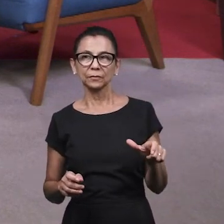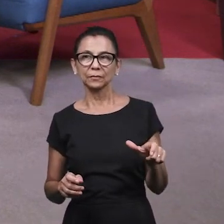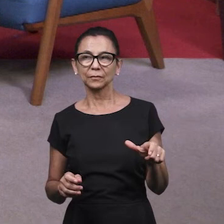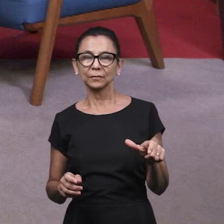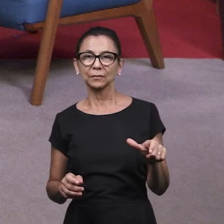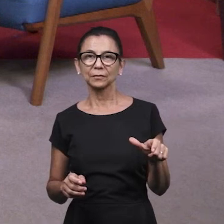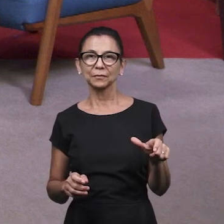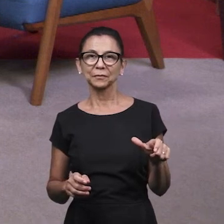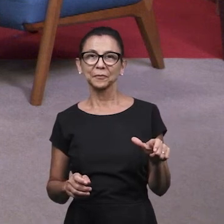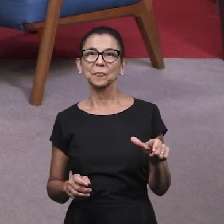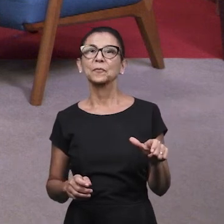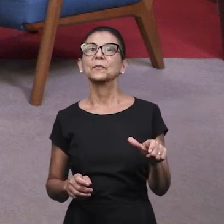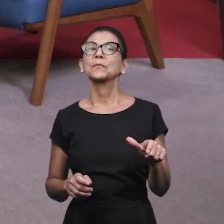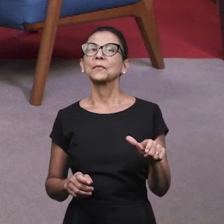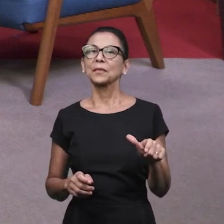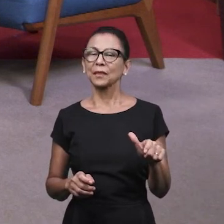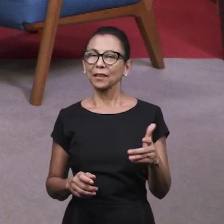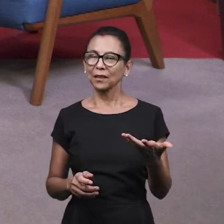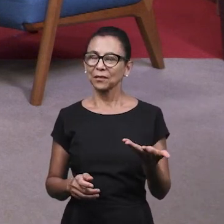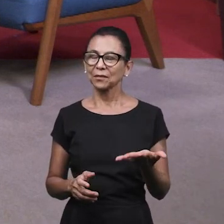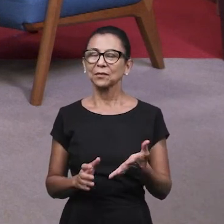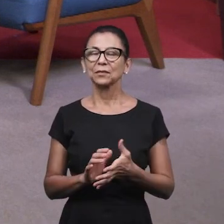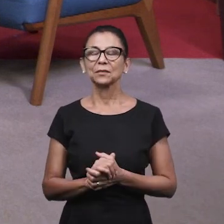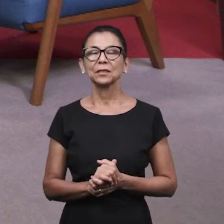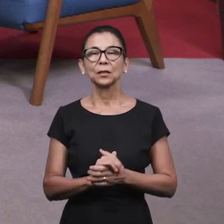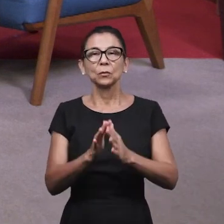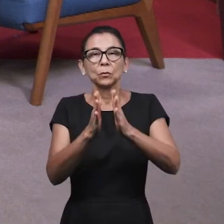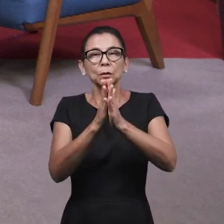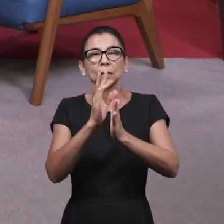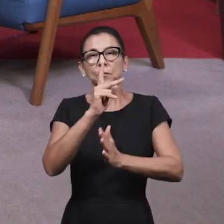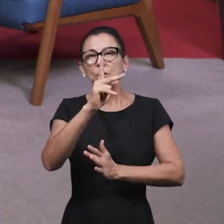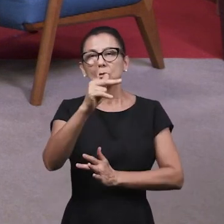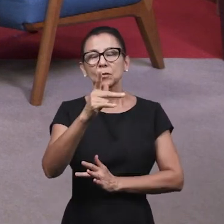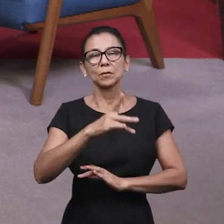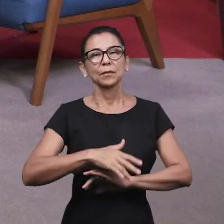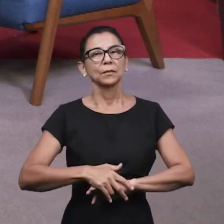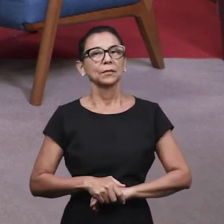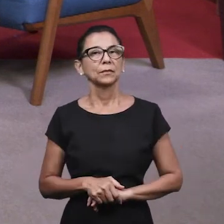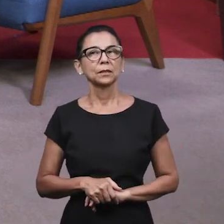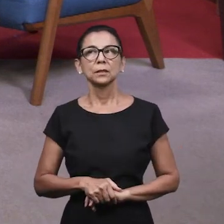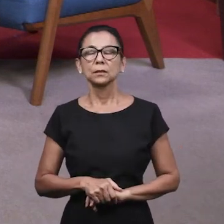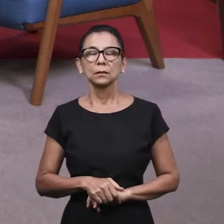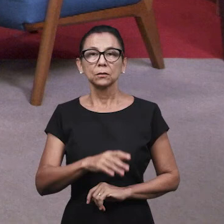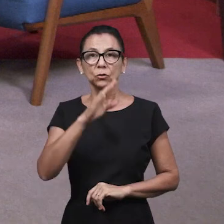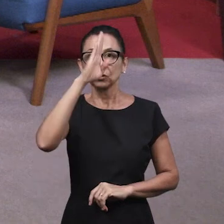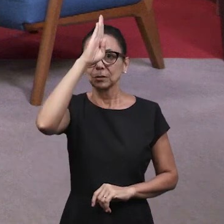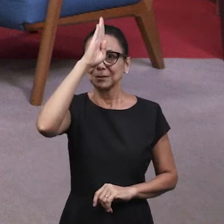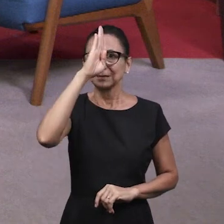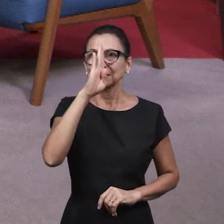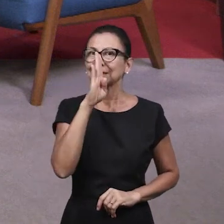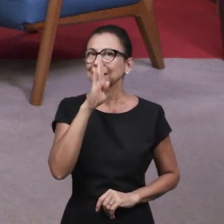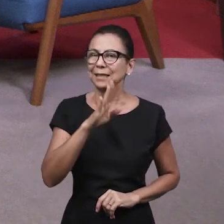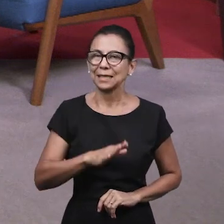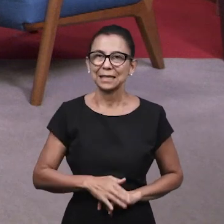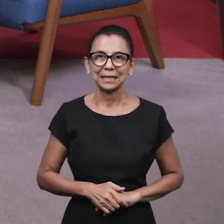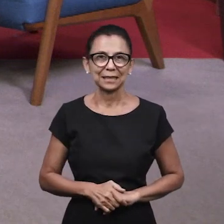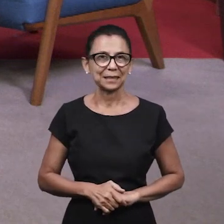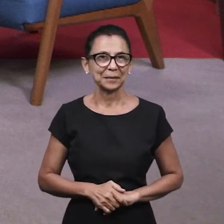va vous transmettre une parole de la part du Seigneur pour vous, va prier pour vous, et tout cela complètement